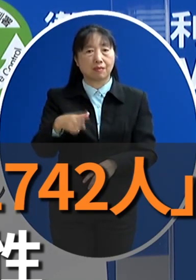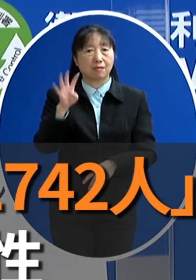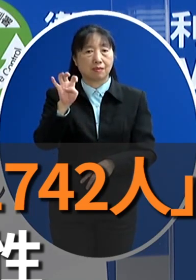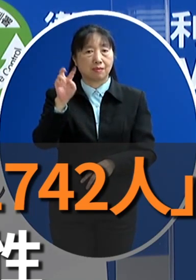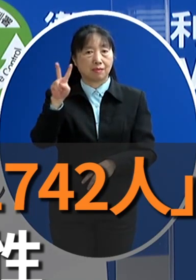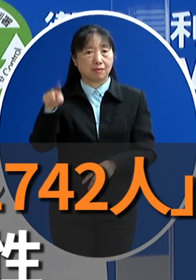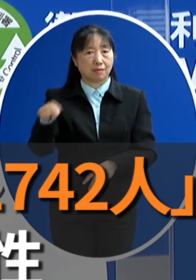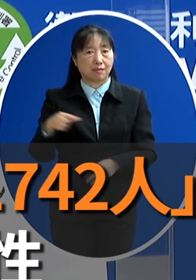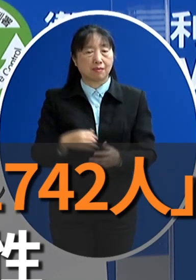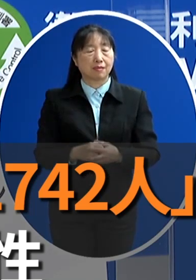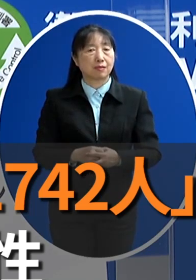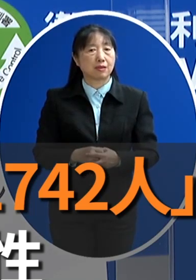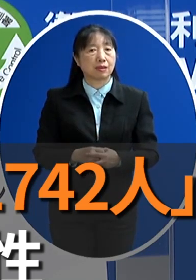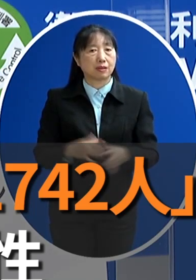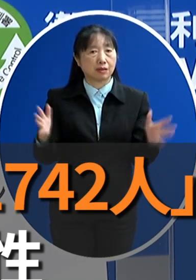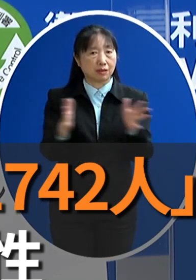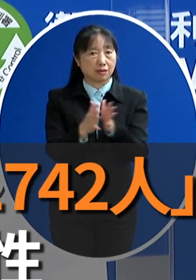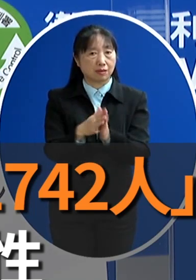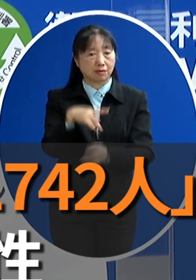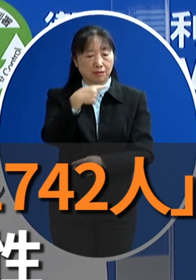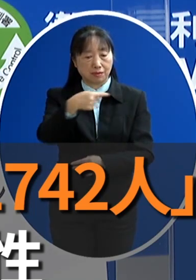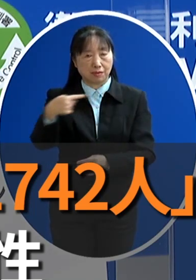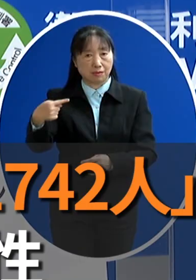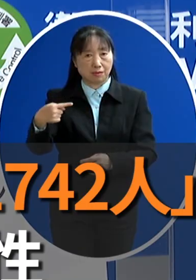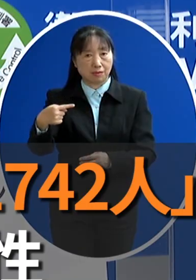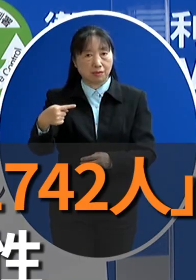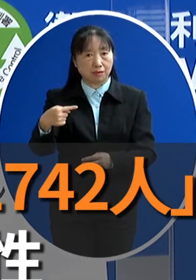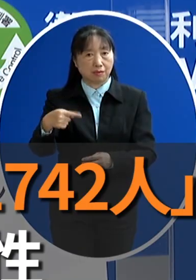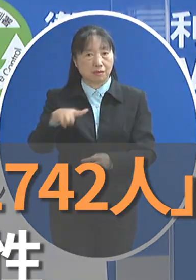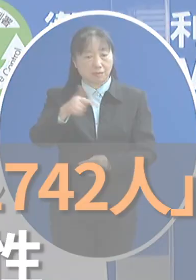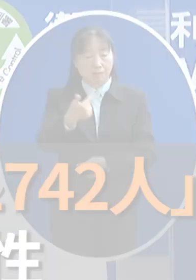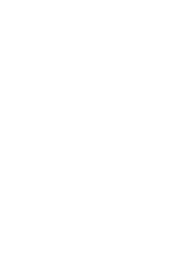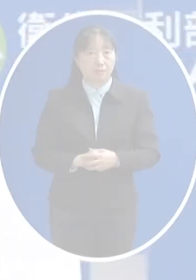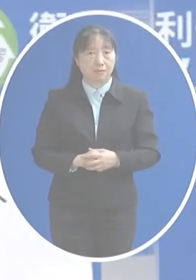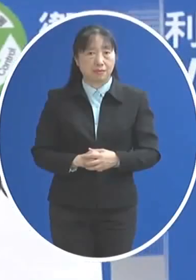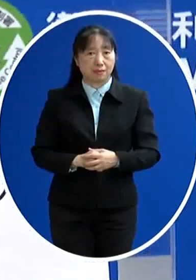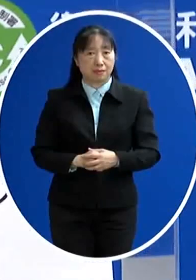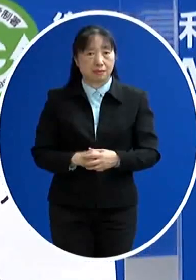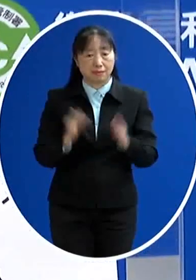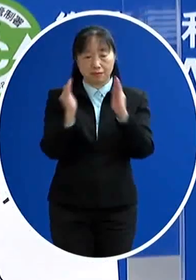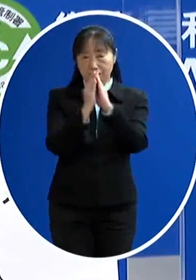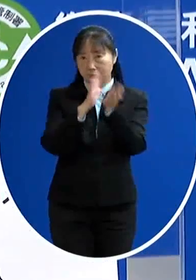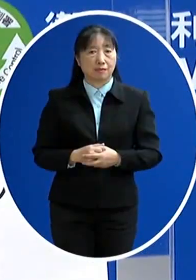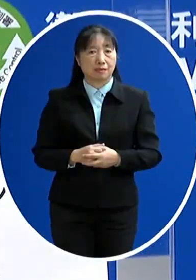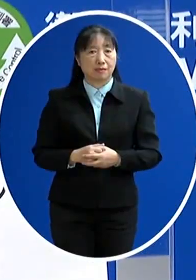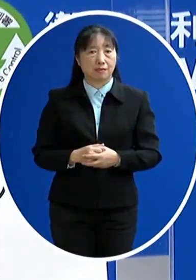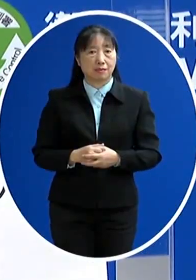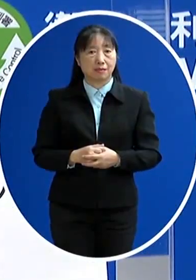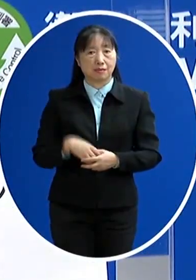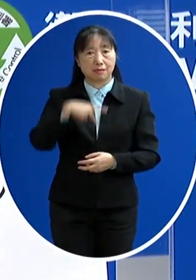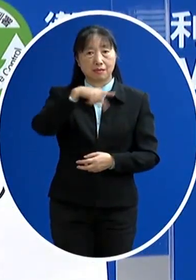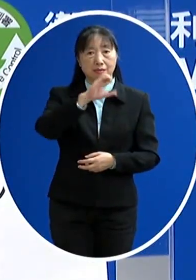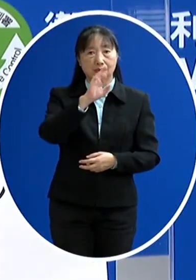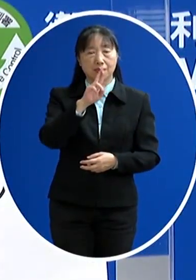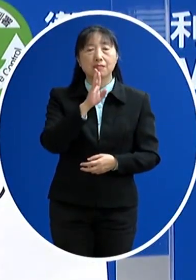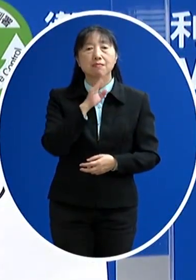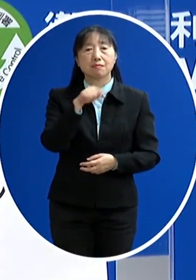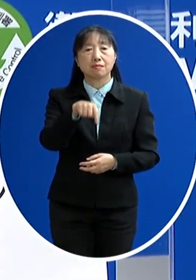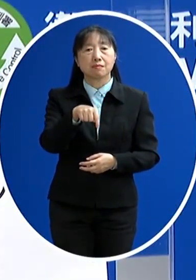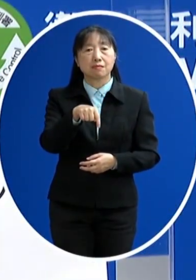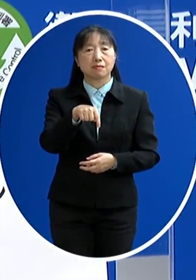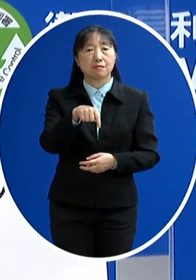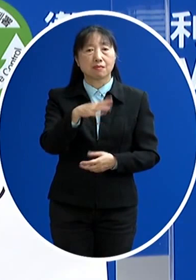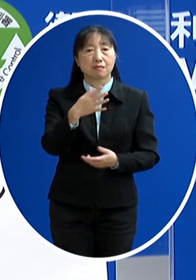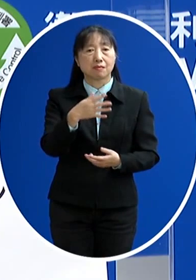1742人那总共是有阴性已经出来的有664位。布桃的本身 PCR 这部分本来就完成